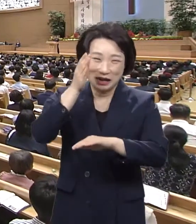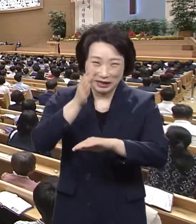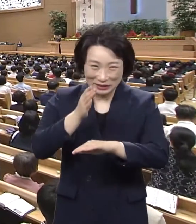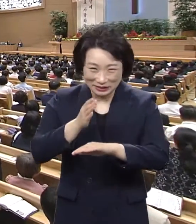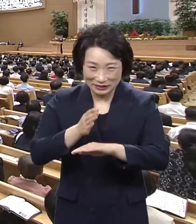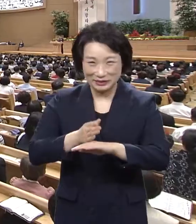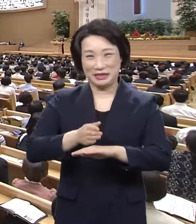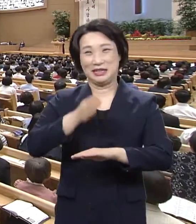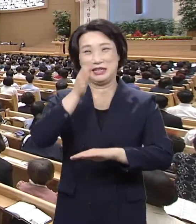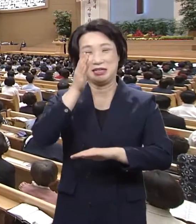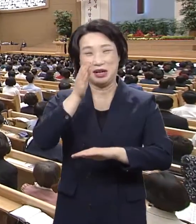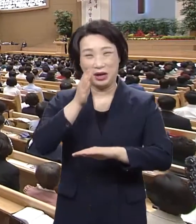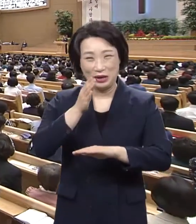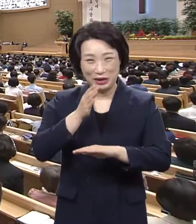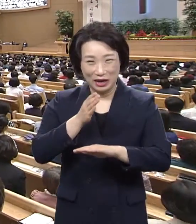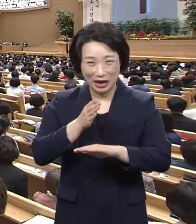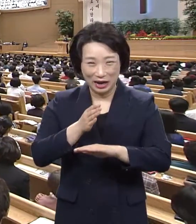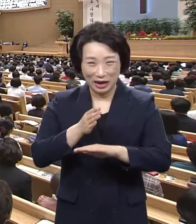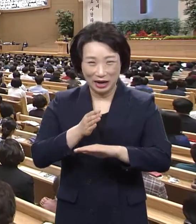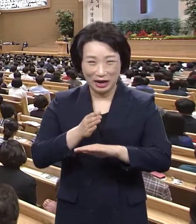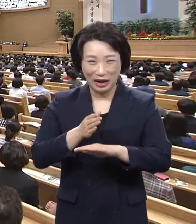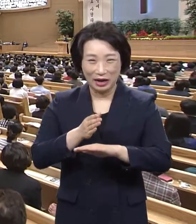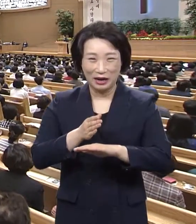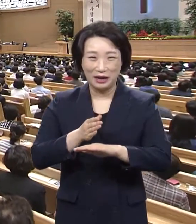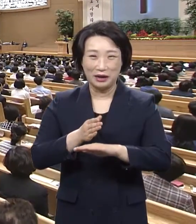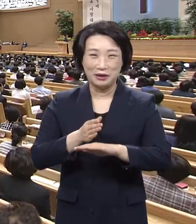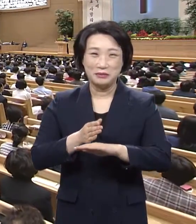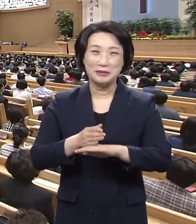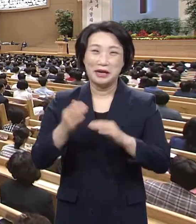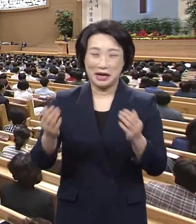감사합니다. 진정